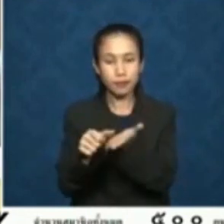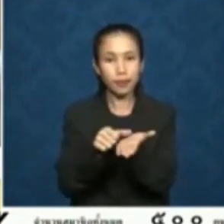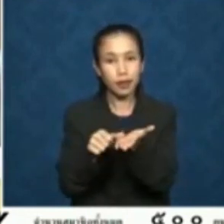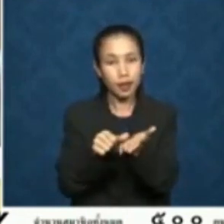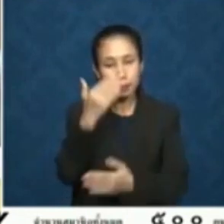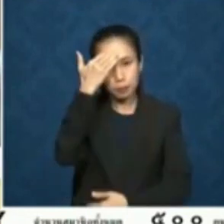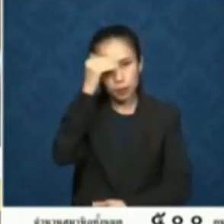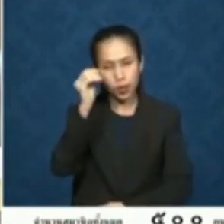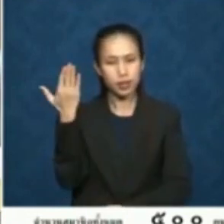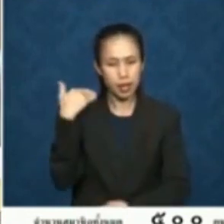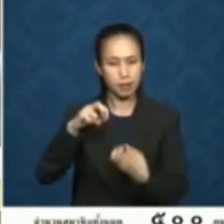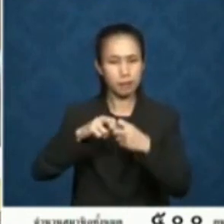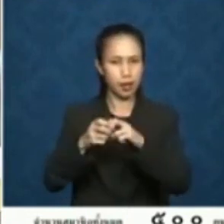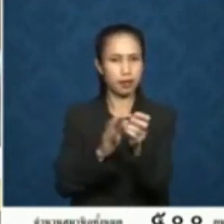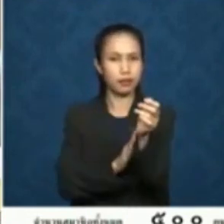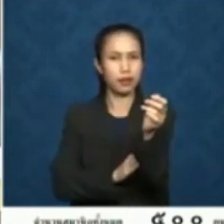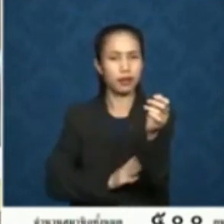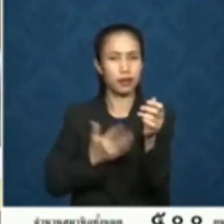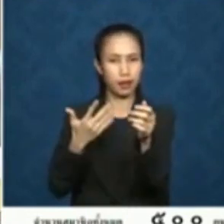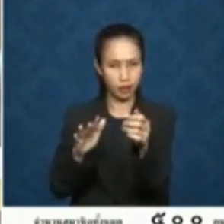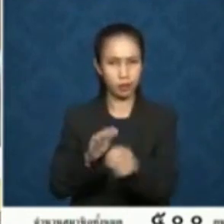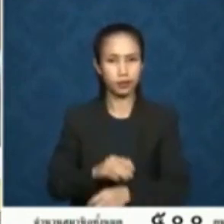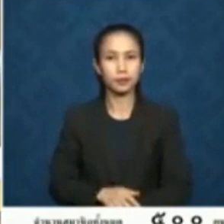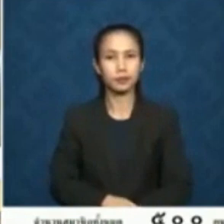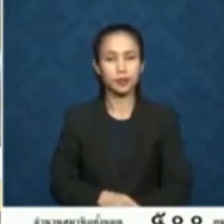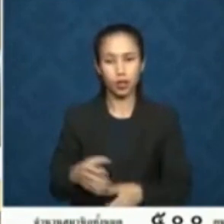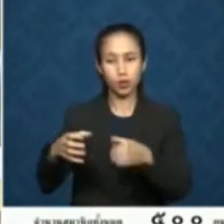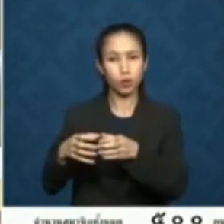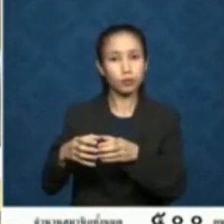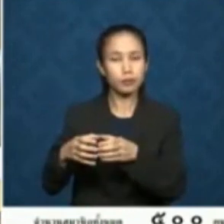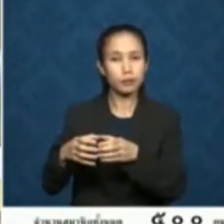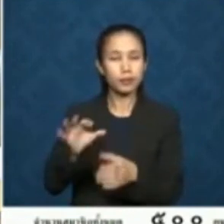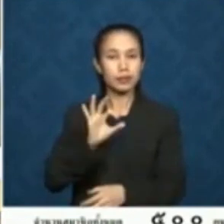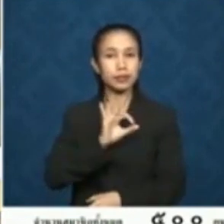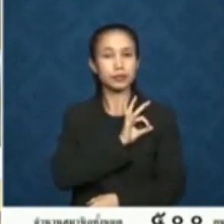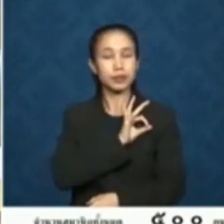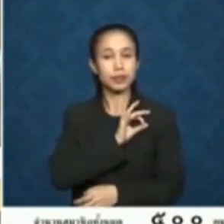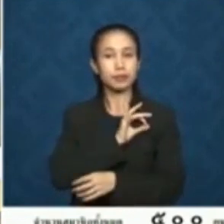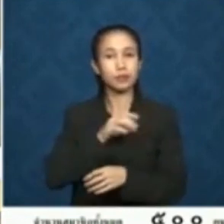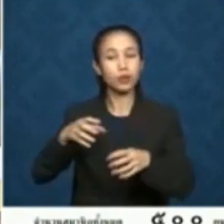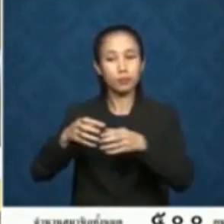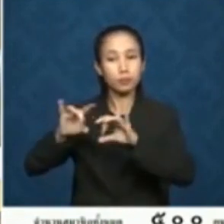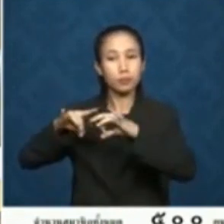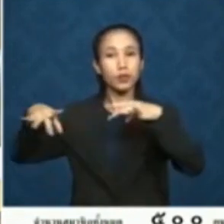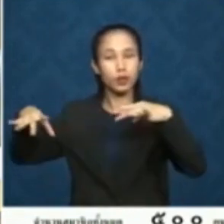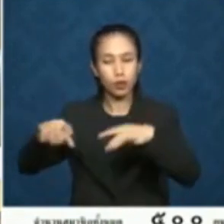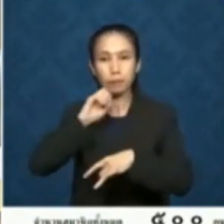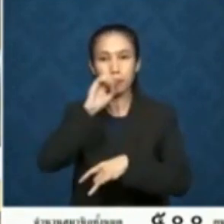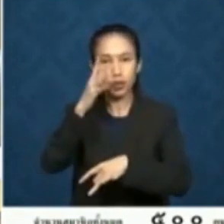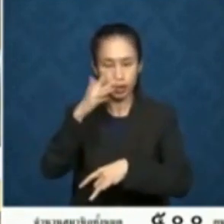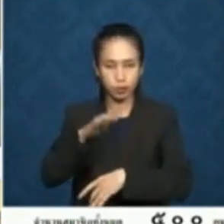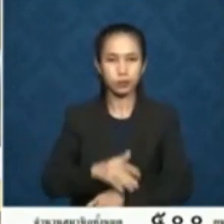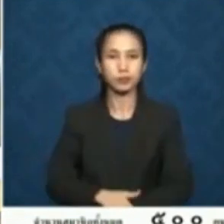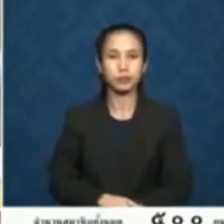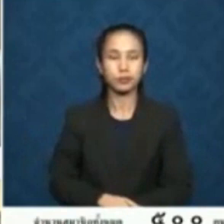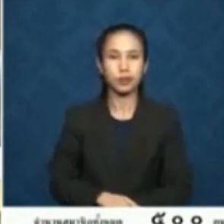ฉบับนี้นะครับเพราะว่าที่ผ่านมาเนี่ยประมงเนี่ยเป็นปัญหาที่เรื้อรังมานานนะครับเพื่อนสมาชิกทางพรรคฝ่ายค้านเองเนี่ยนะครับก็ได้มีการอภิปร